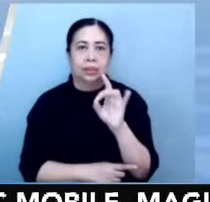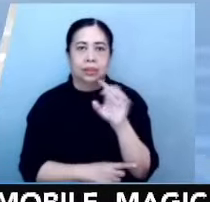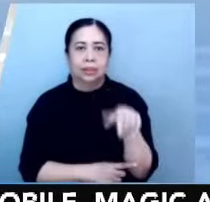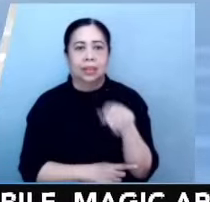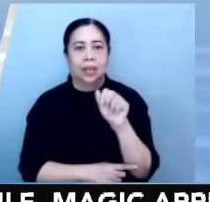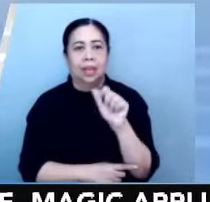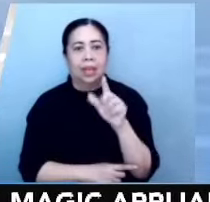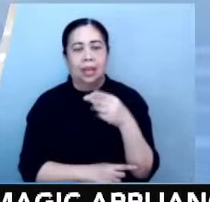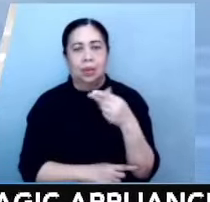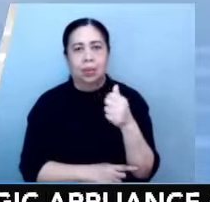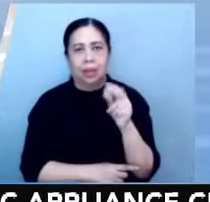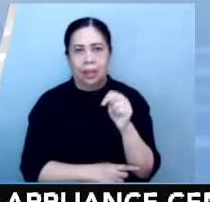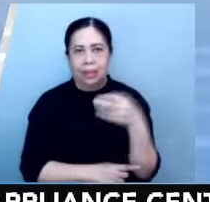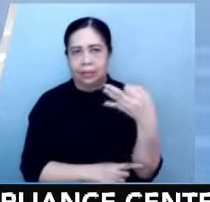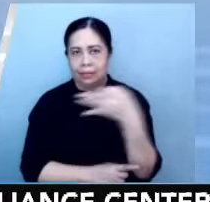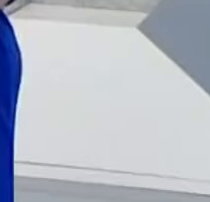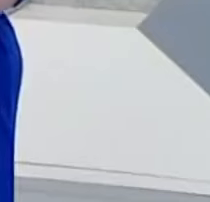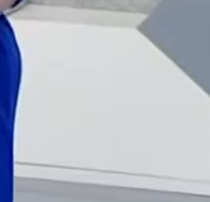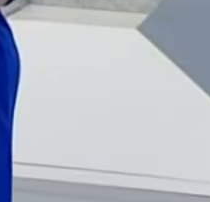ang alumahan.